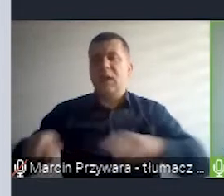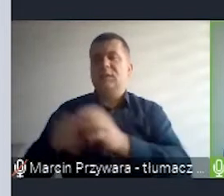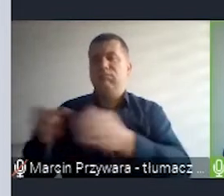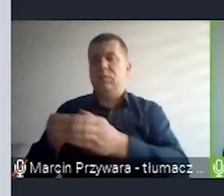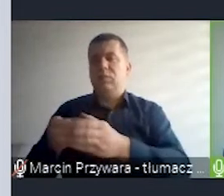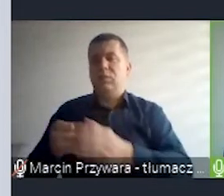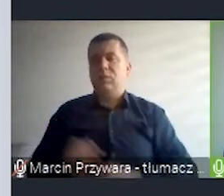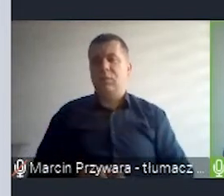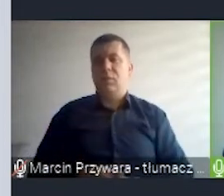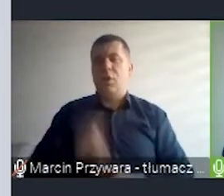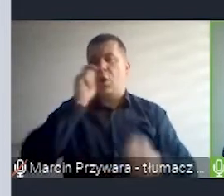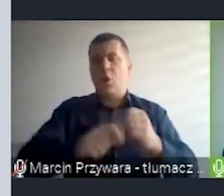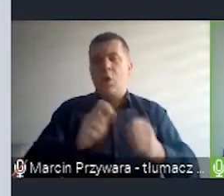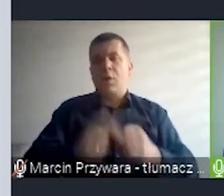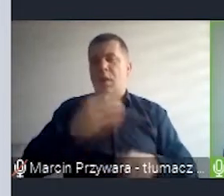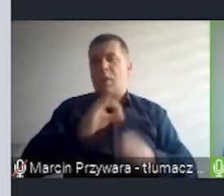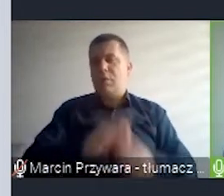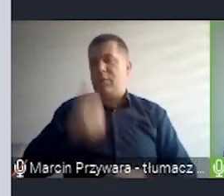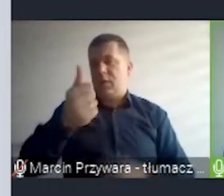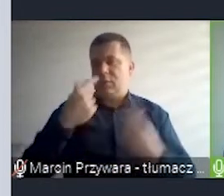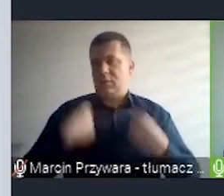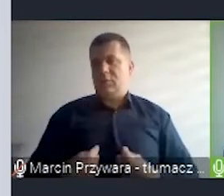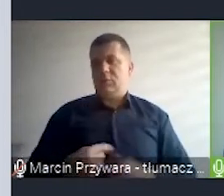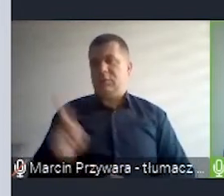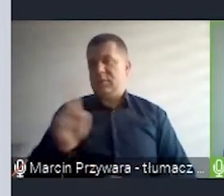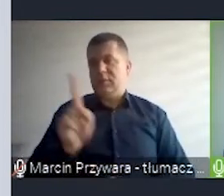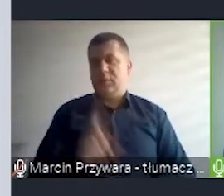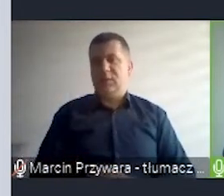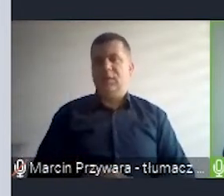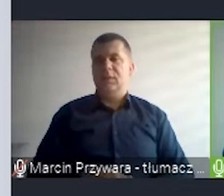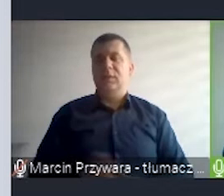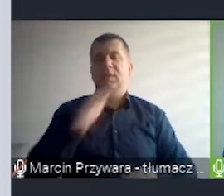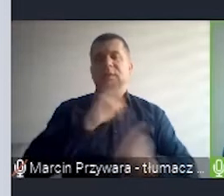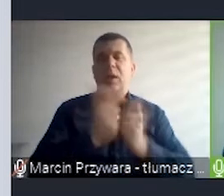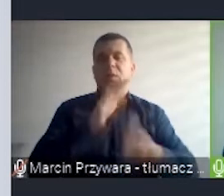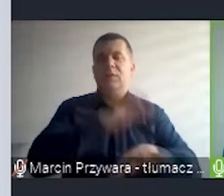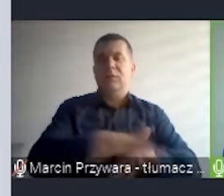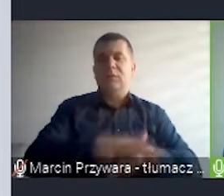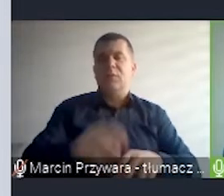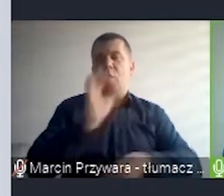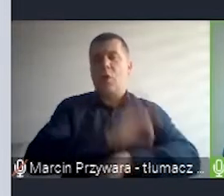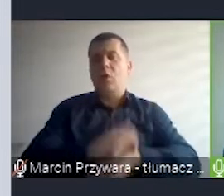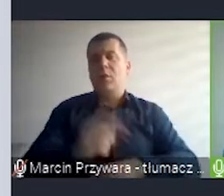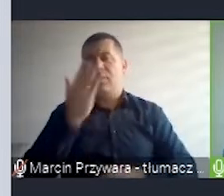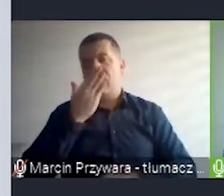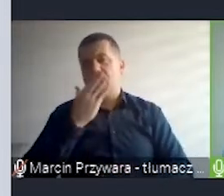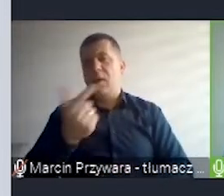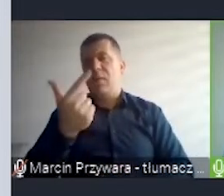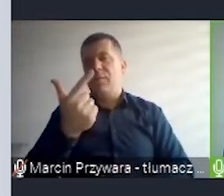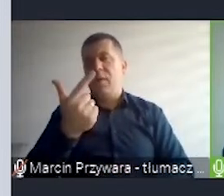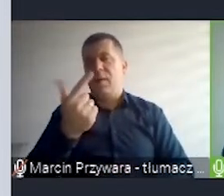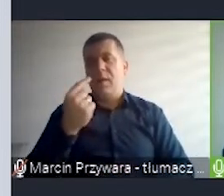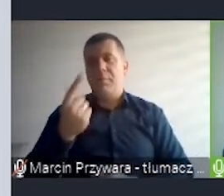rzecz. Kontroli raczej nie prowadzi się jednoosobowo. Cały system kontroli polega na zasadzie 2 par